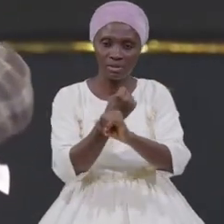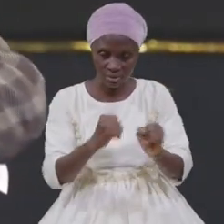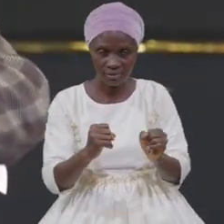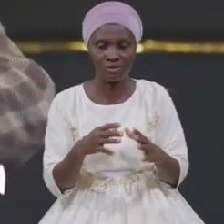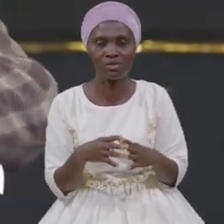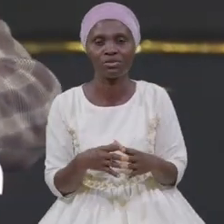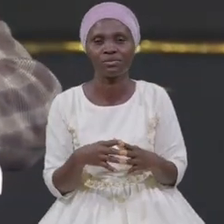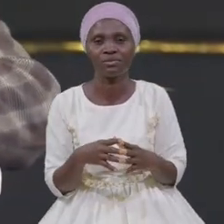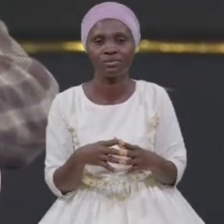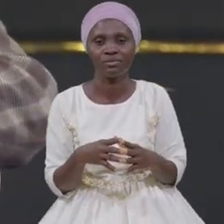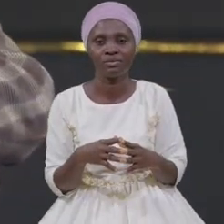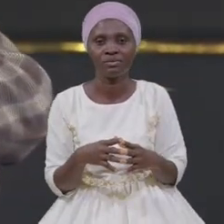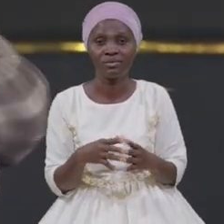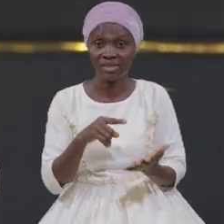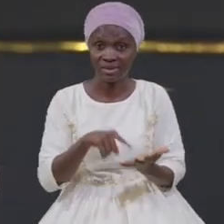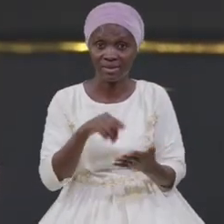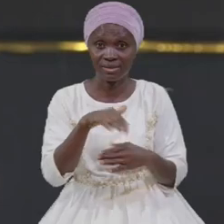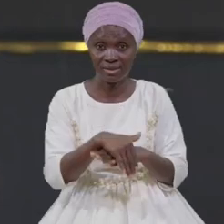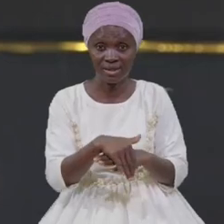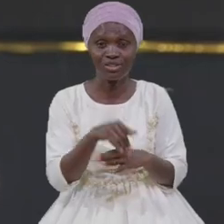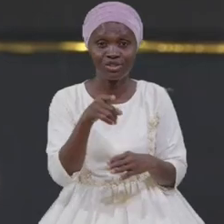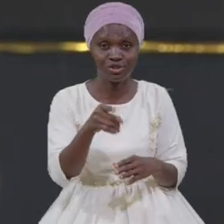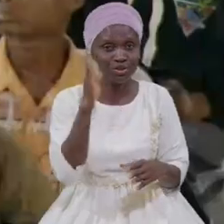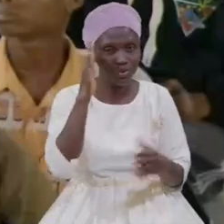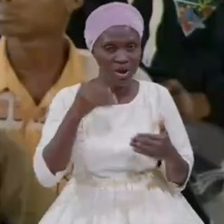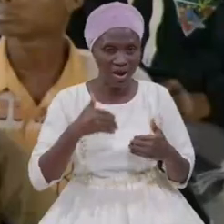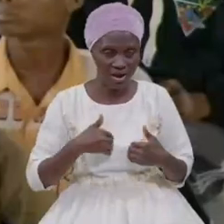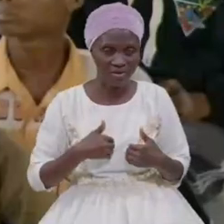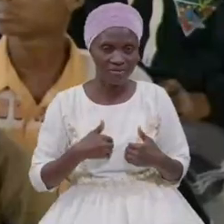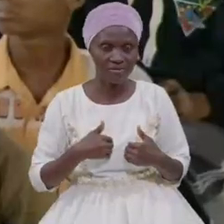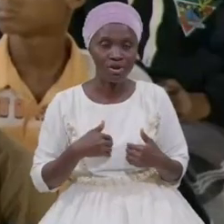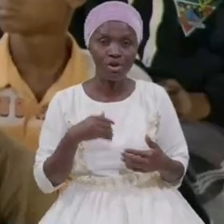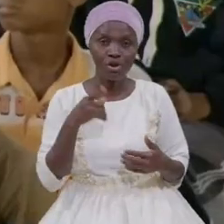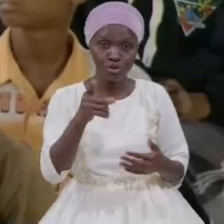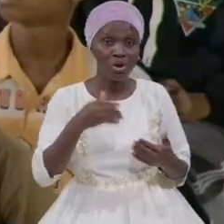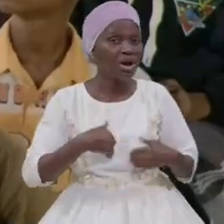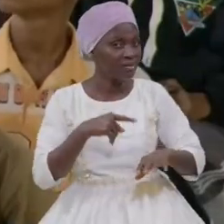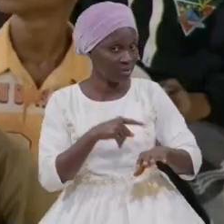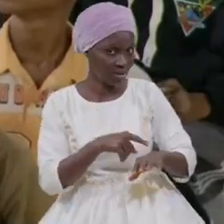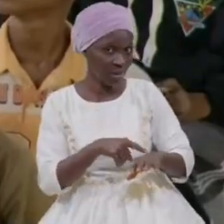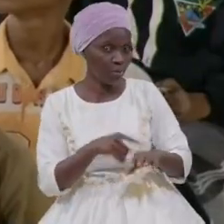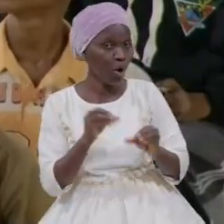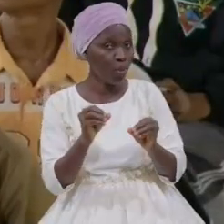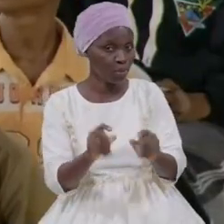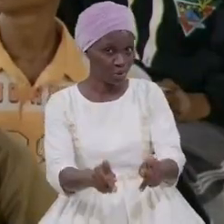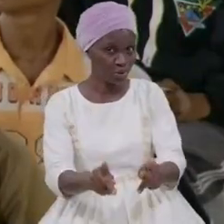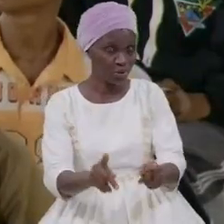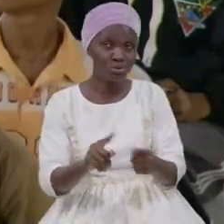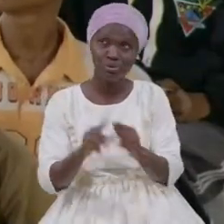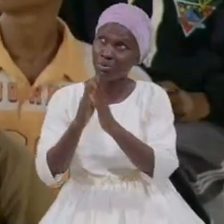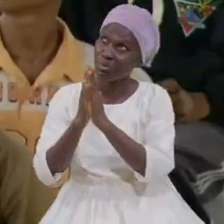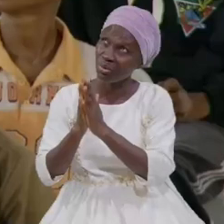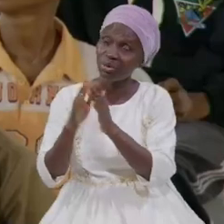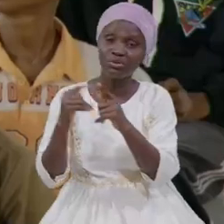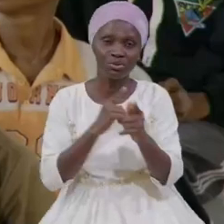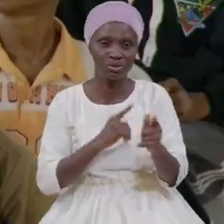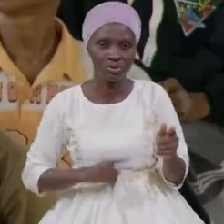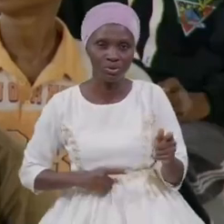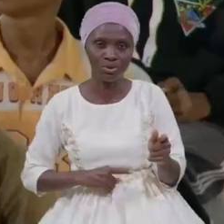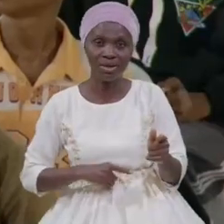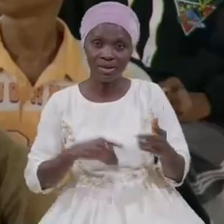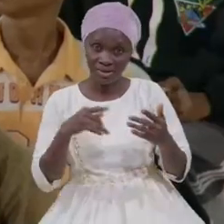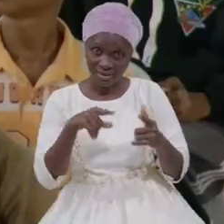parvient au salut. Ce soir, tu auras la chance d'invoquer le Seigneur et ton salut est